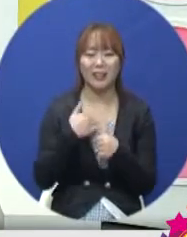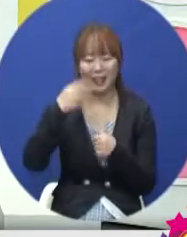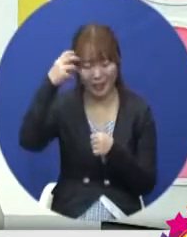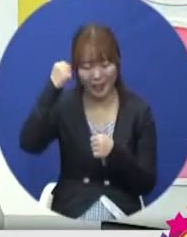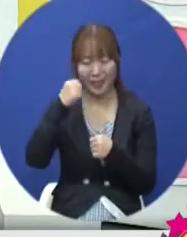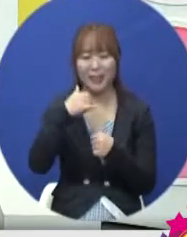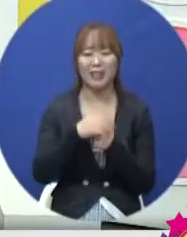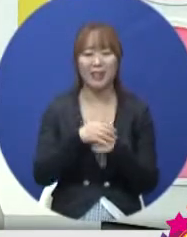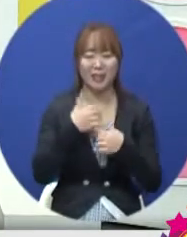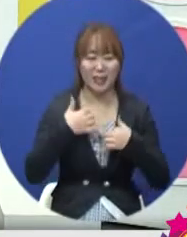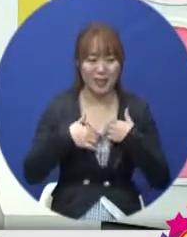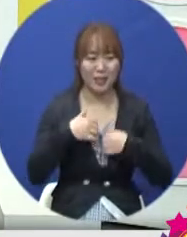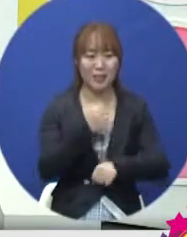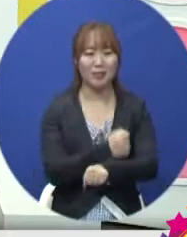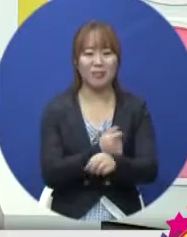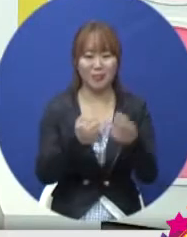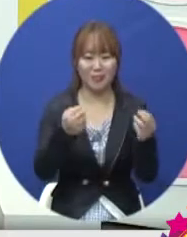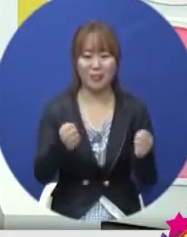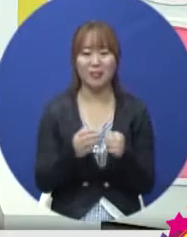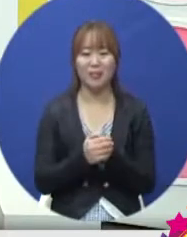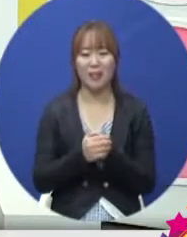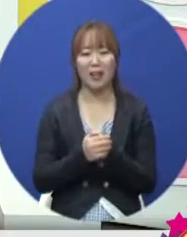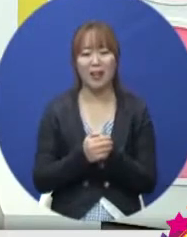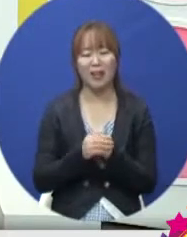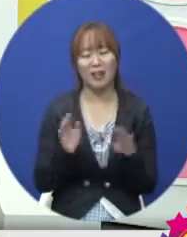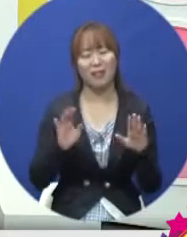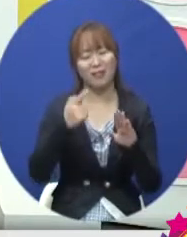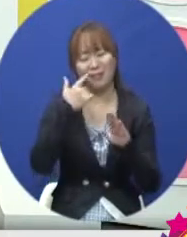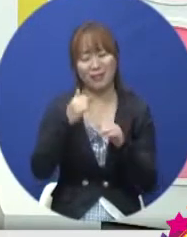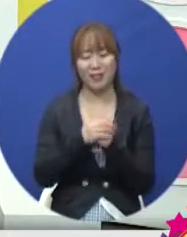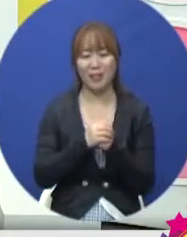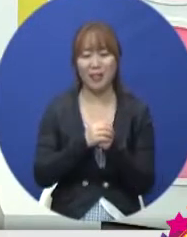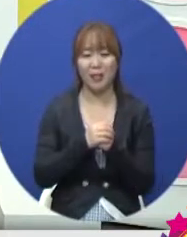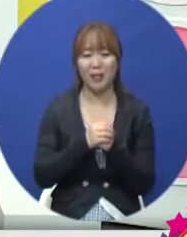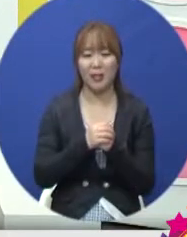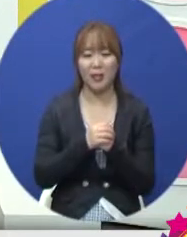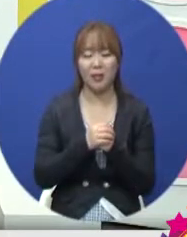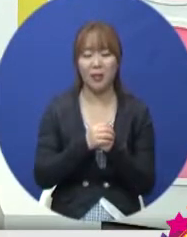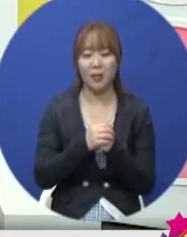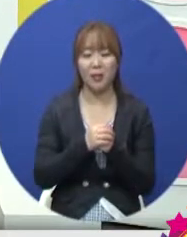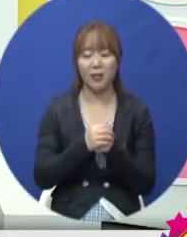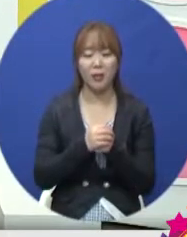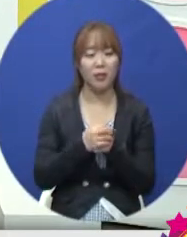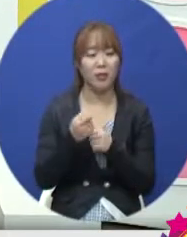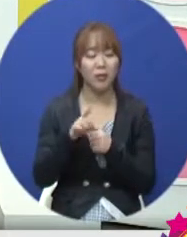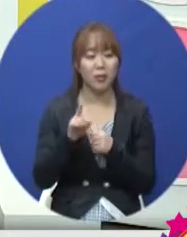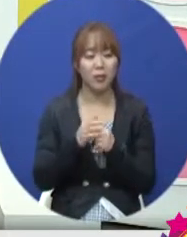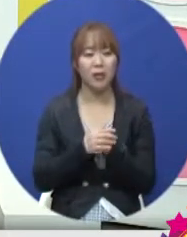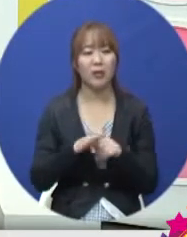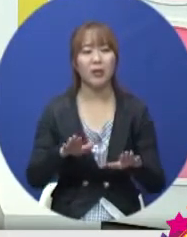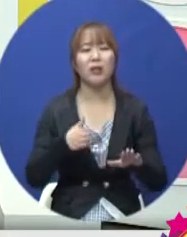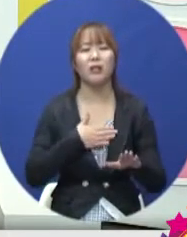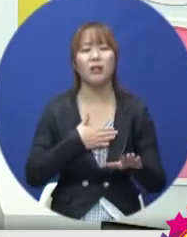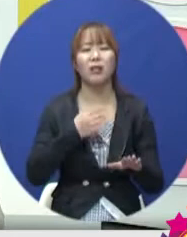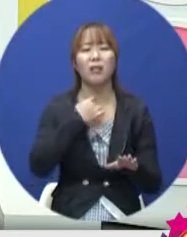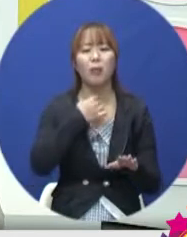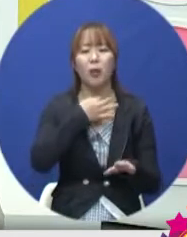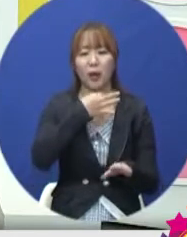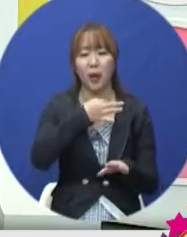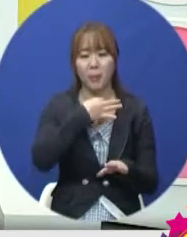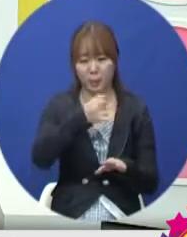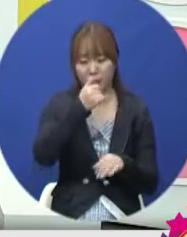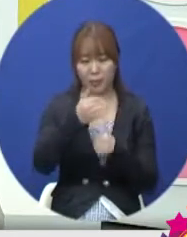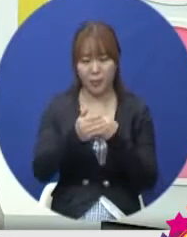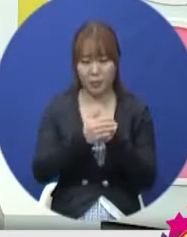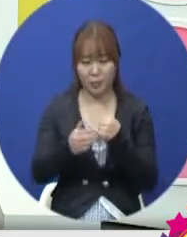기억납니다. 반갑습니다. 네. 고생하십니다. 네. 아 아닙니다 아버님. 네. 근데, 아버님 네, 말씀하세요. 나 지금 목감기가 와가지고 그런